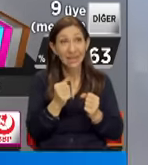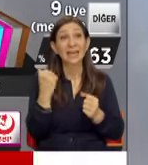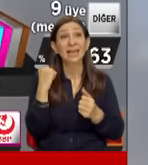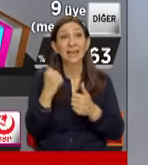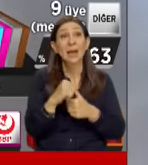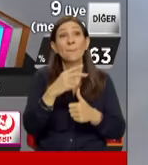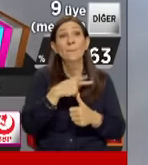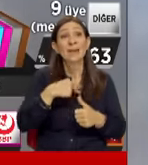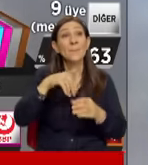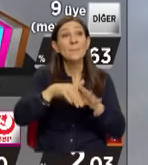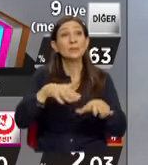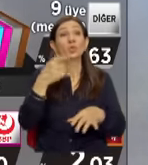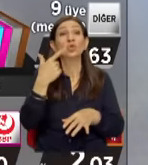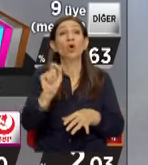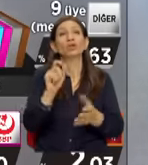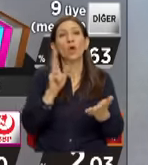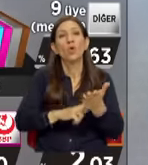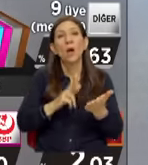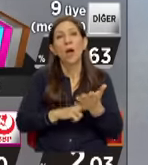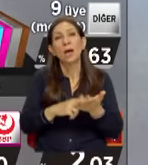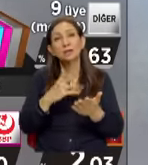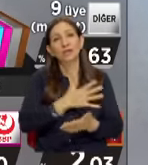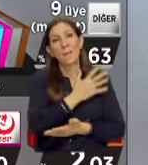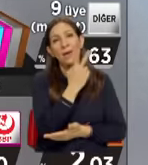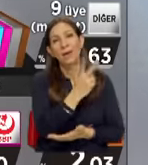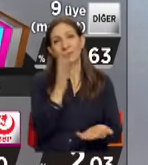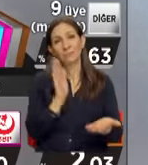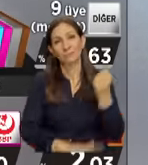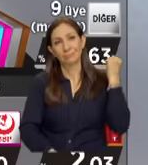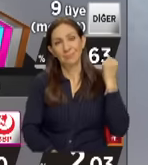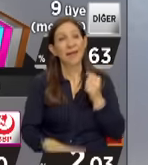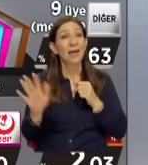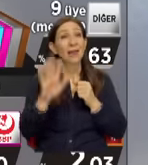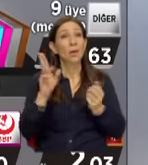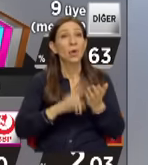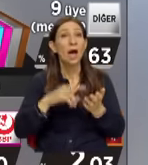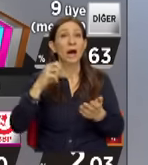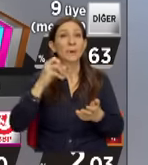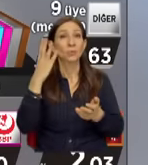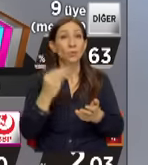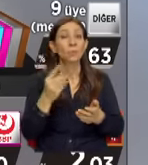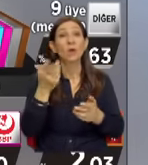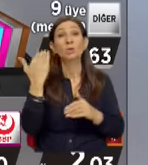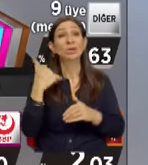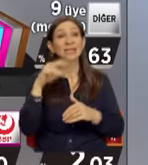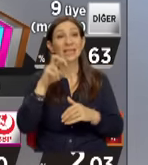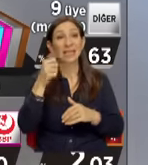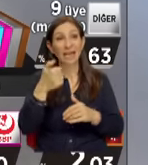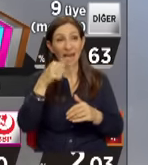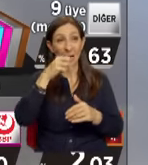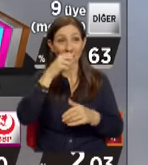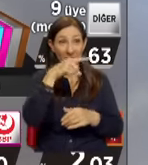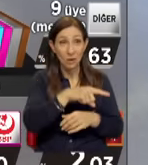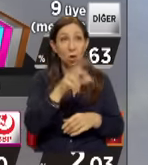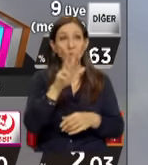yine belediye meclisinde de 90 üye Cumhuriyet Halk Partisi'nin, 50 üye AK Parti'nin oldu. Bir önceki seçimde 86 üye AK